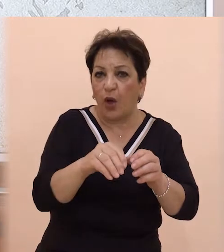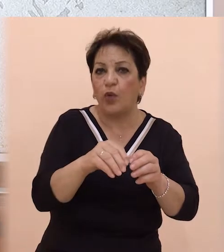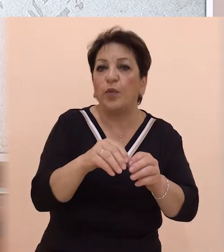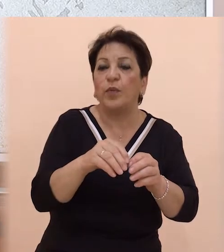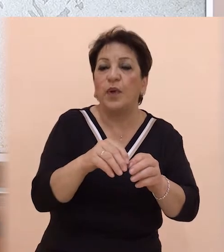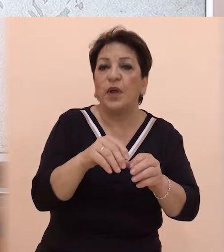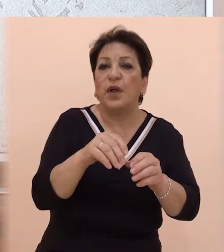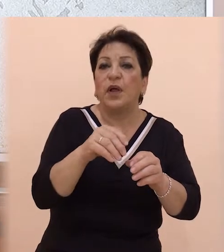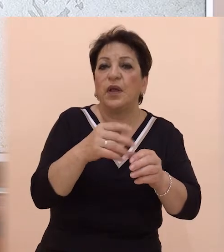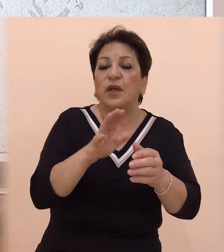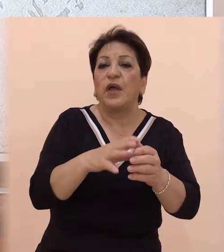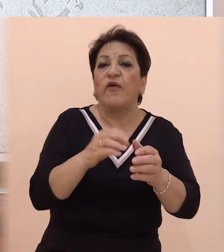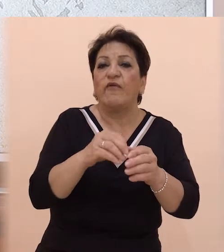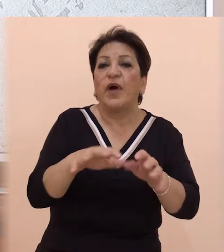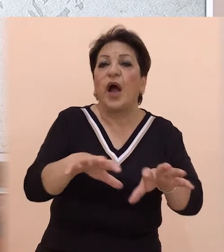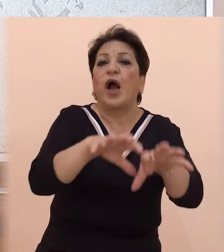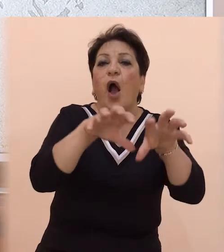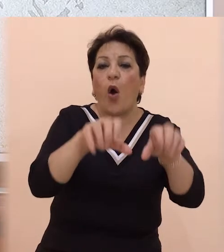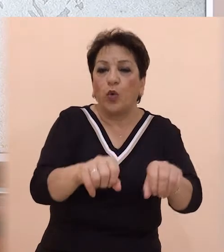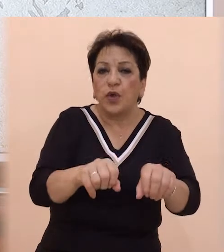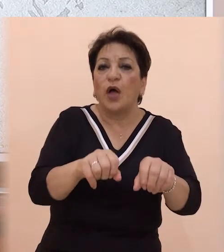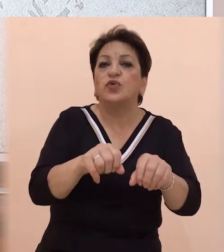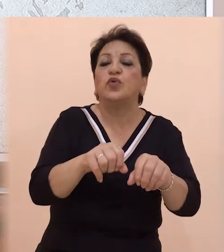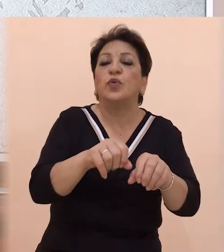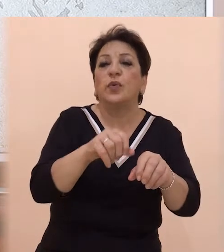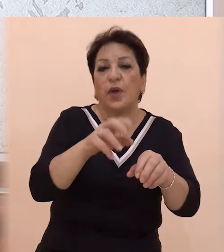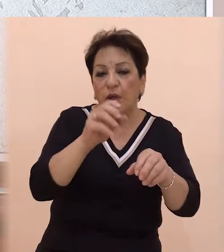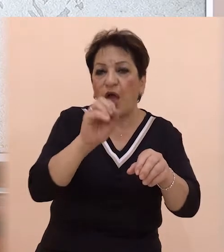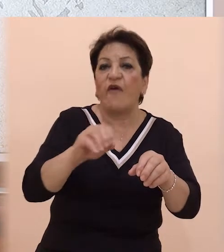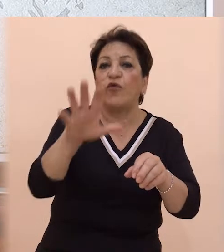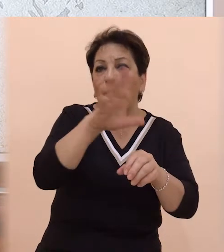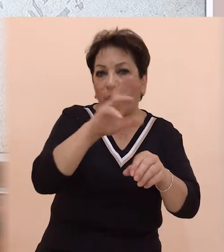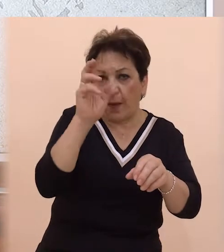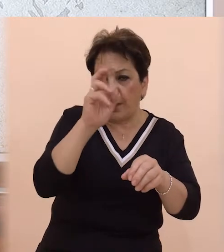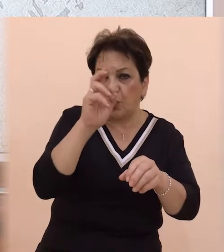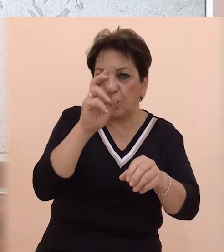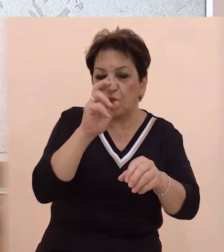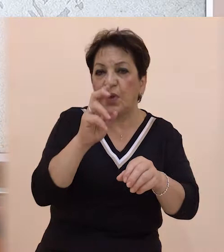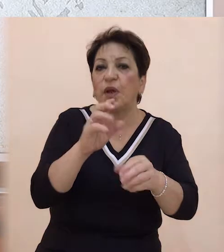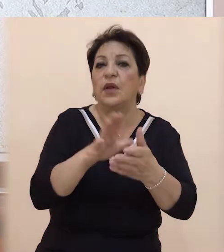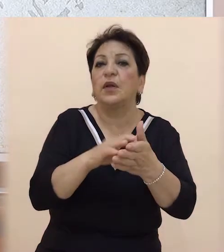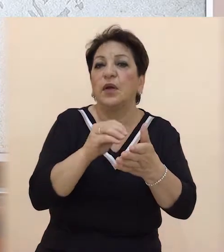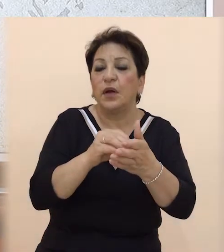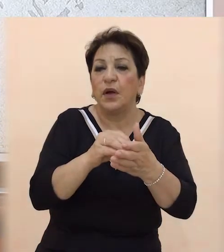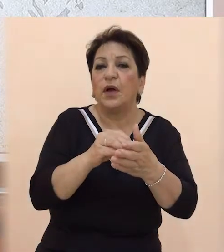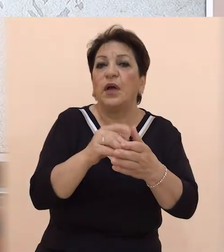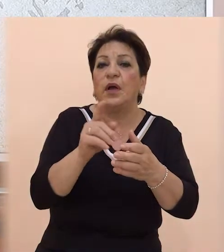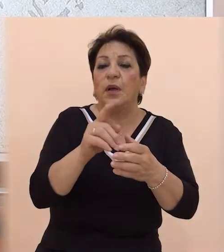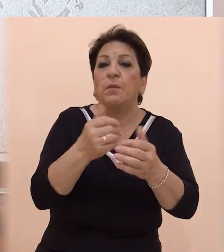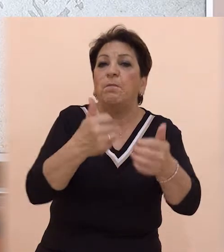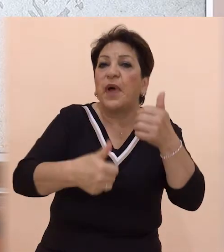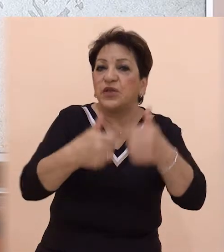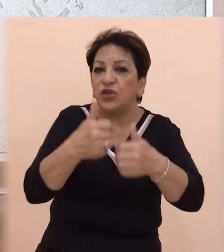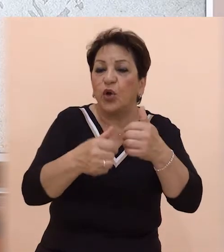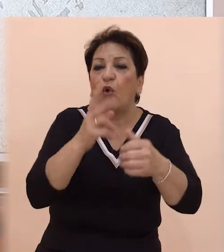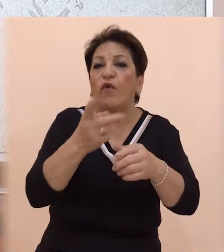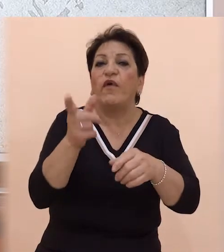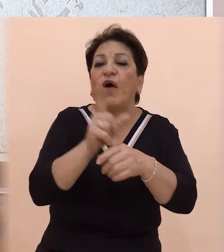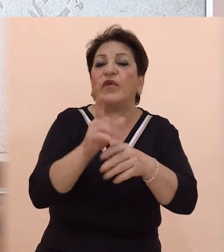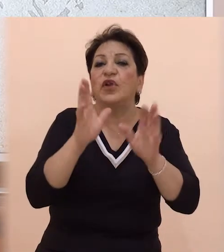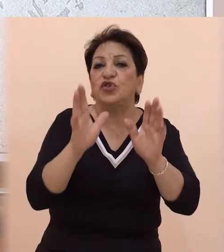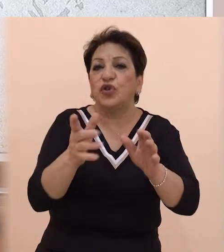գաղութացումը եվրոպական պետություններին դրթեց իրար հետ մրցելու, թե ով ավելի շատ